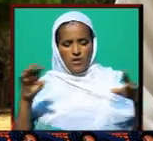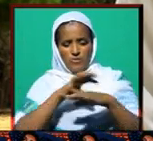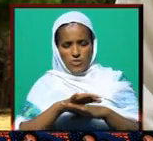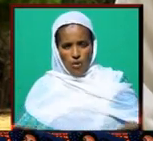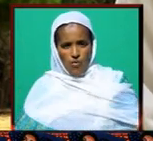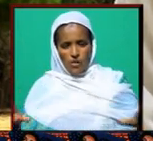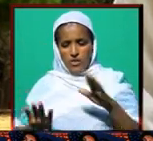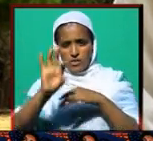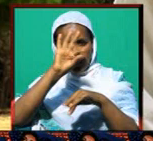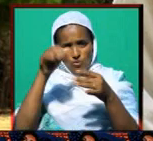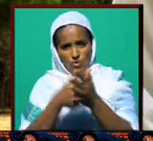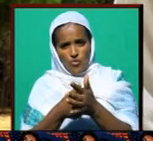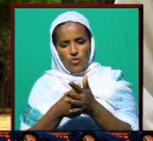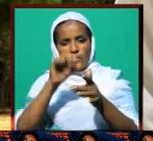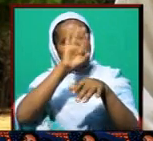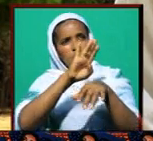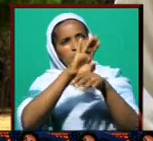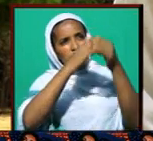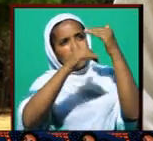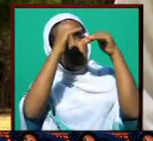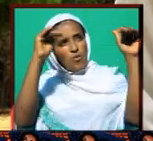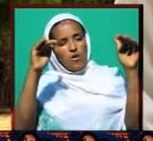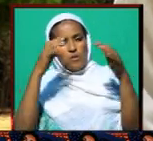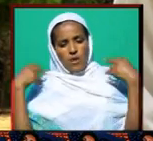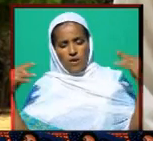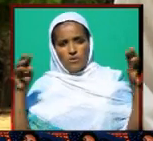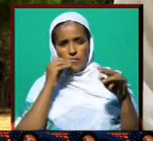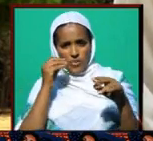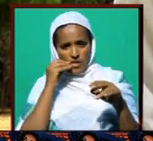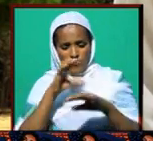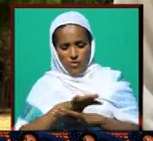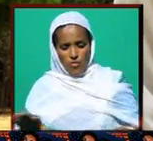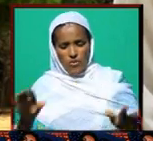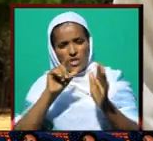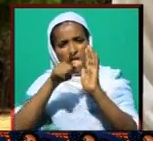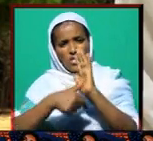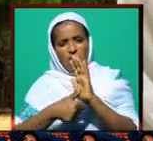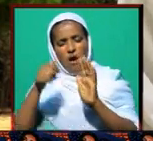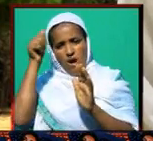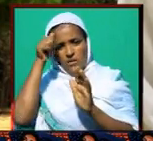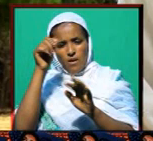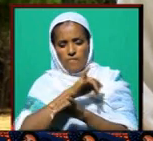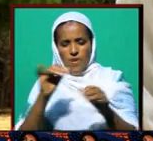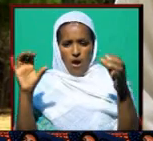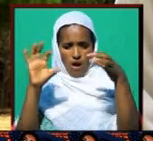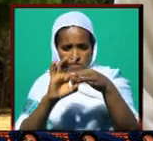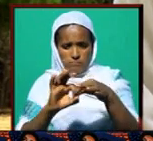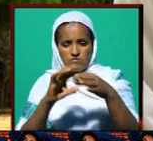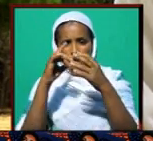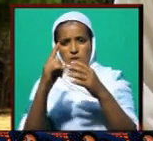12 ጀምሮ ሰማያውያን መላእክትም ምድራውያን ኖሎትም እንደ ተገኙባት ሁሉ ቤተክርስቲያንም ደግሞ የሰማያውያንም የመላእክት ቤት